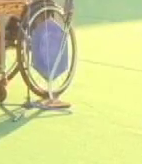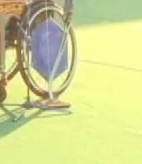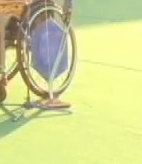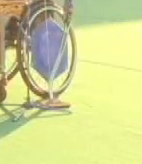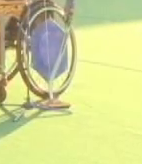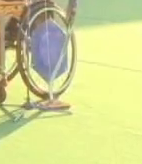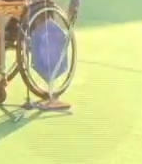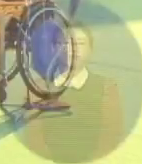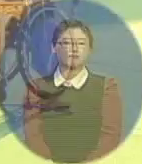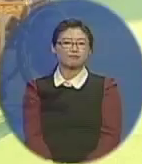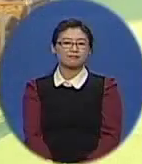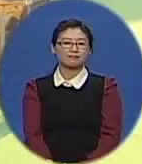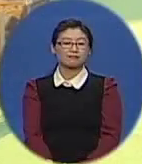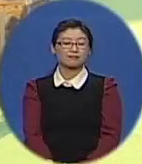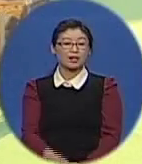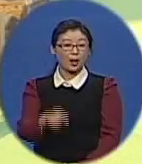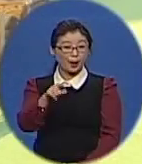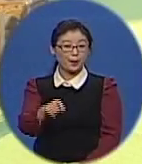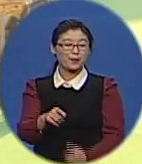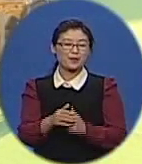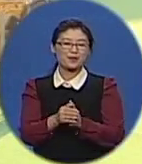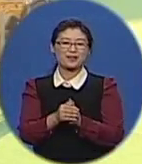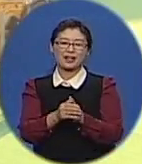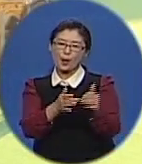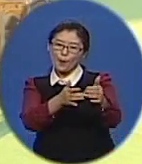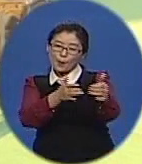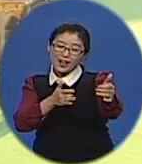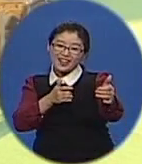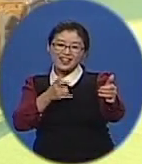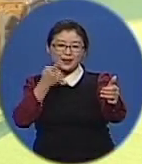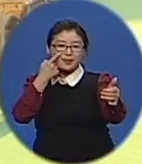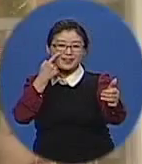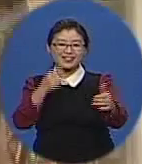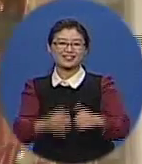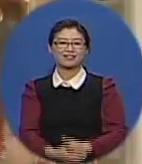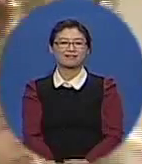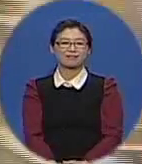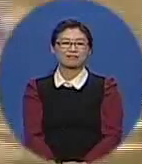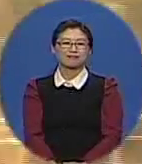자, 잘 보십시오. 이제 본격적으로 활을 쏴볼까요?